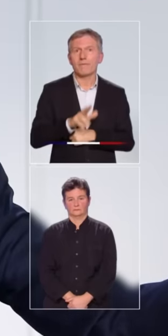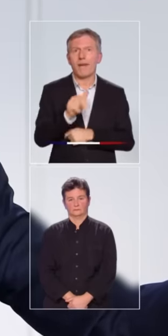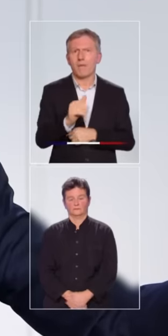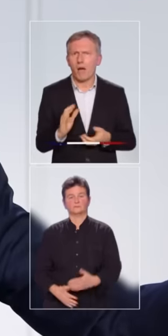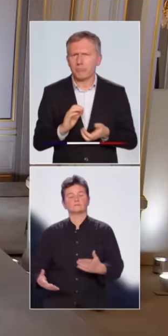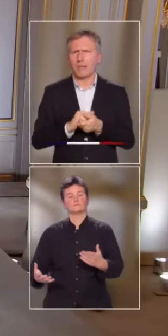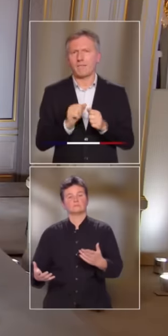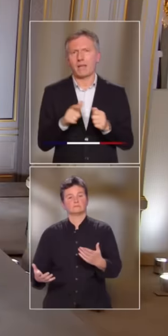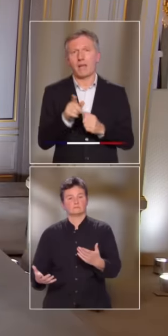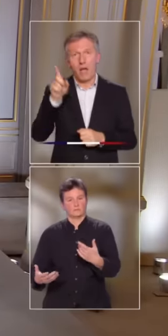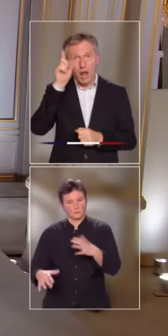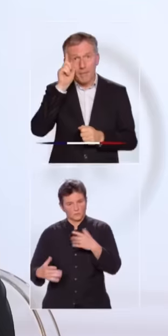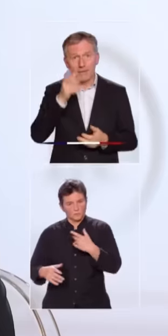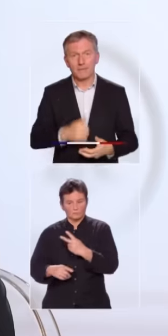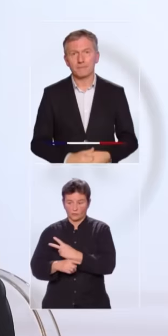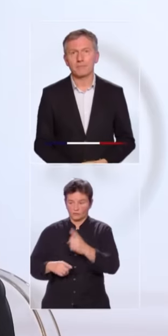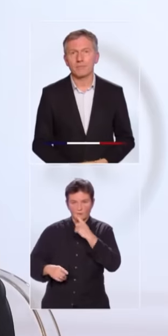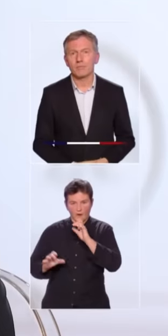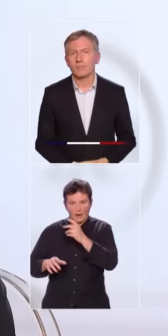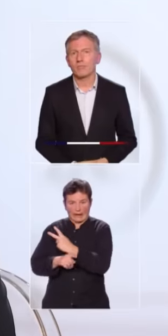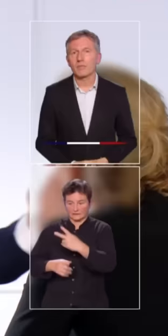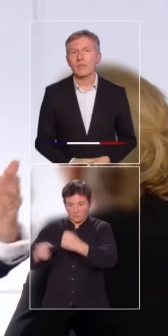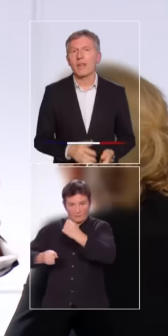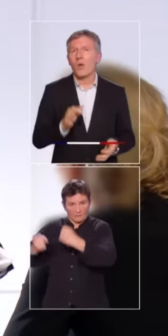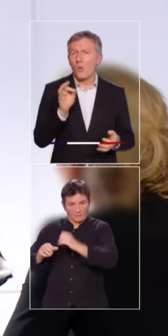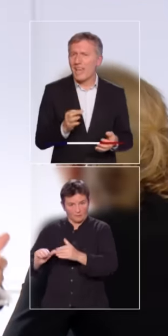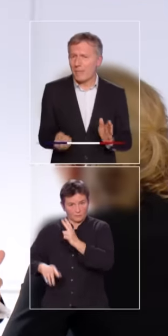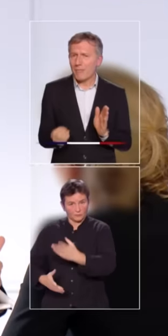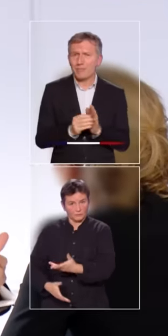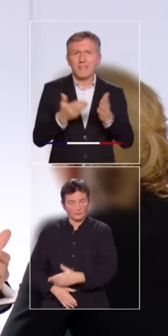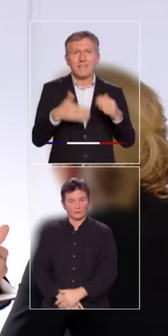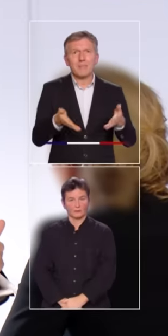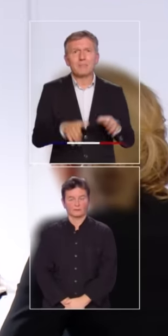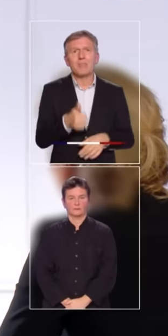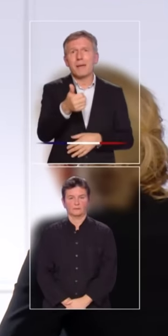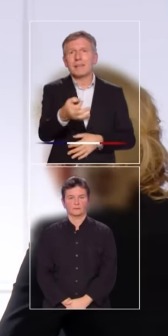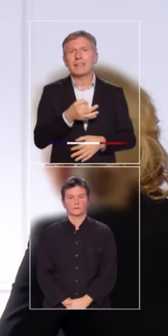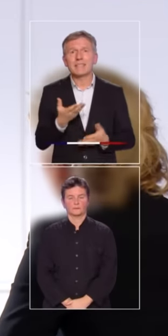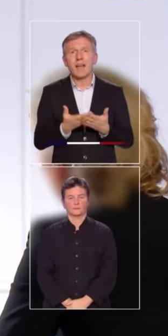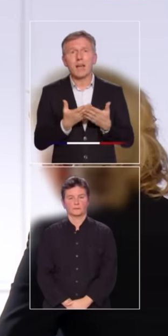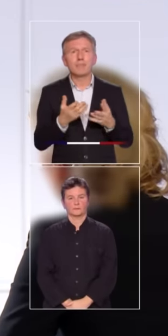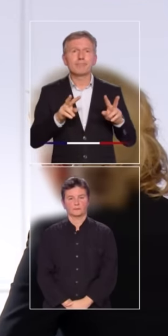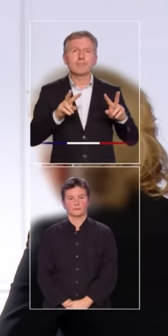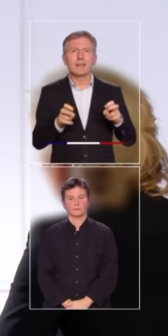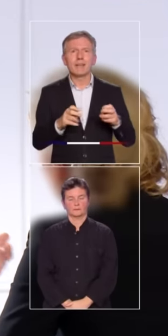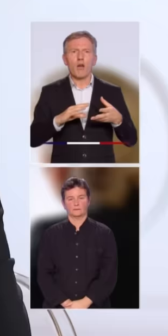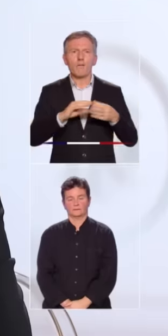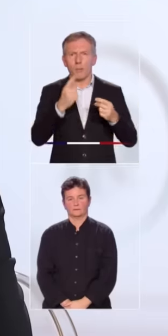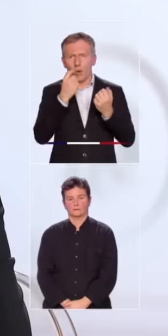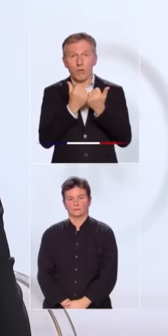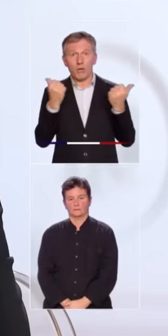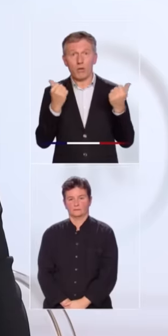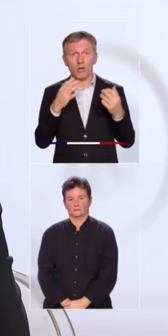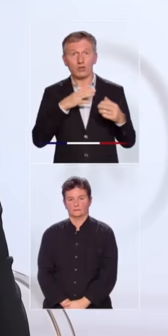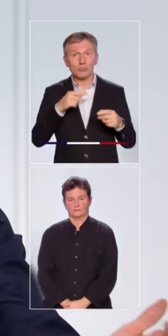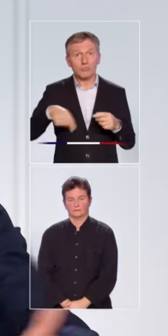la main avec l'Allemagne. C'est plus exposé aussi au bombardement. Si oui, mais ça a été acté. Vous soulignez là une forme peut-être de contradiction qu'il y a chez